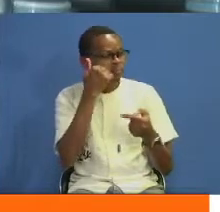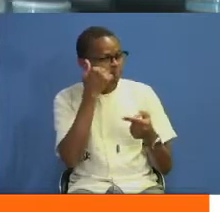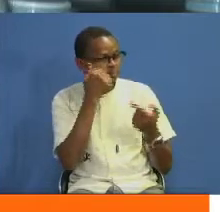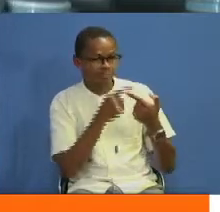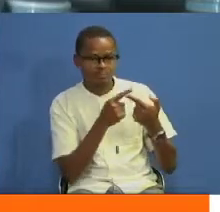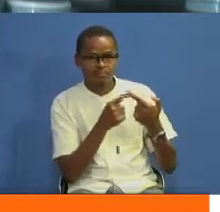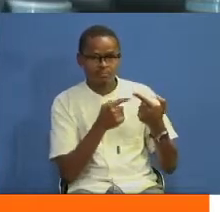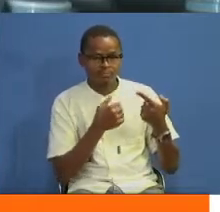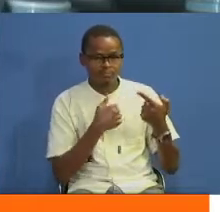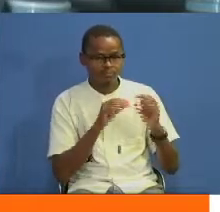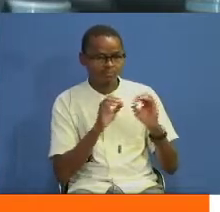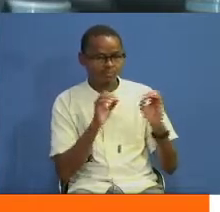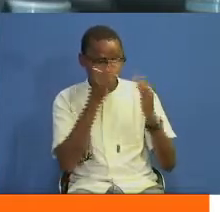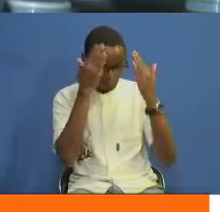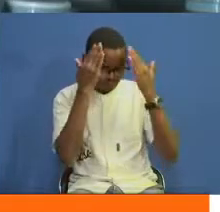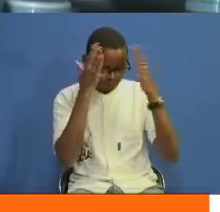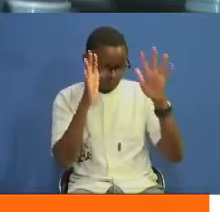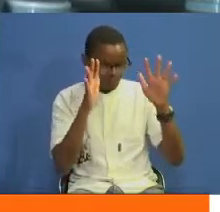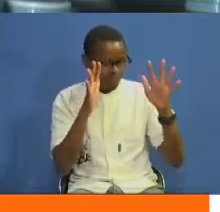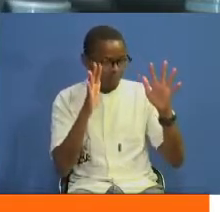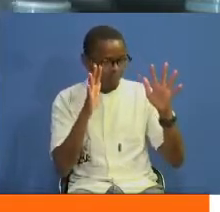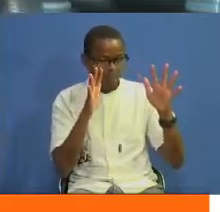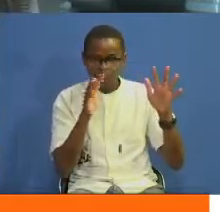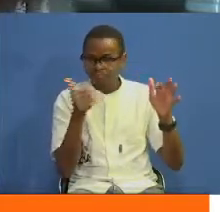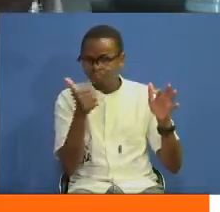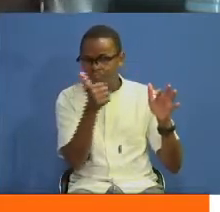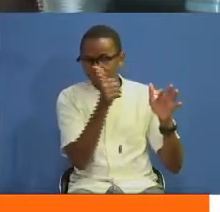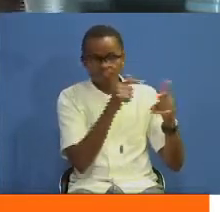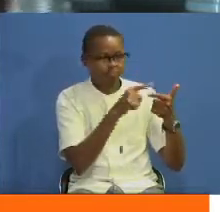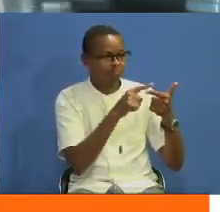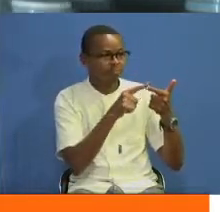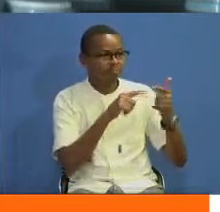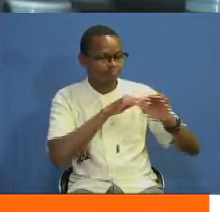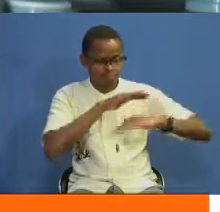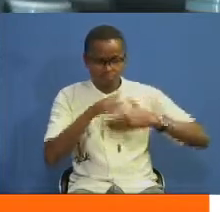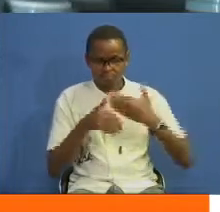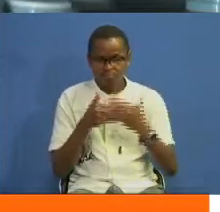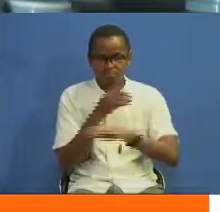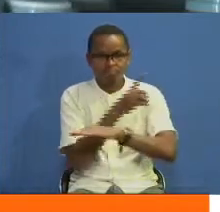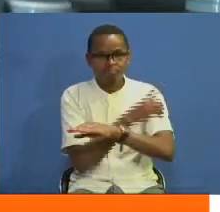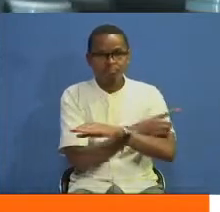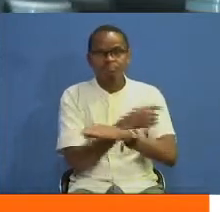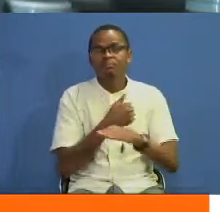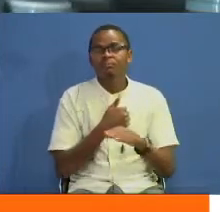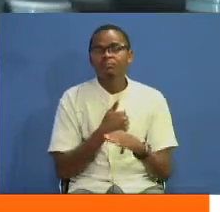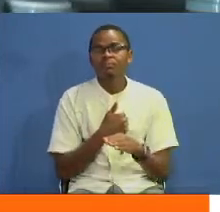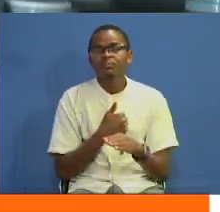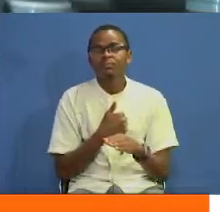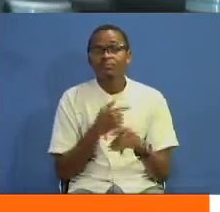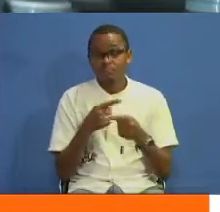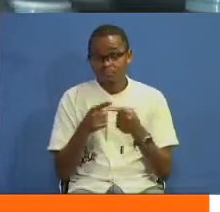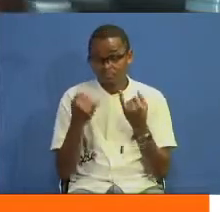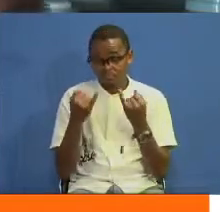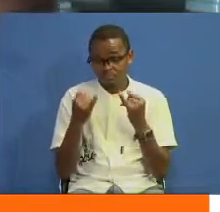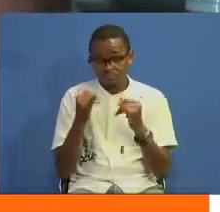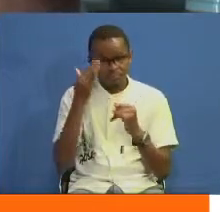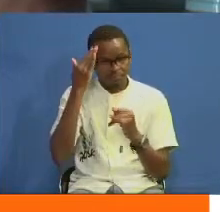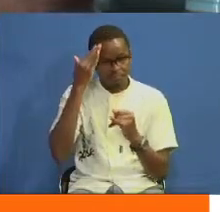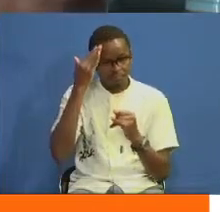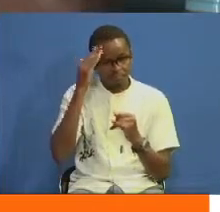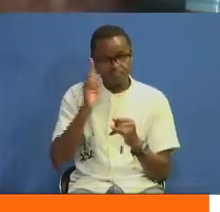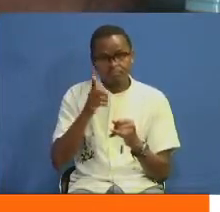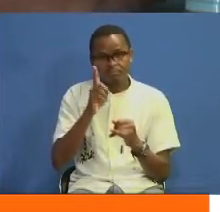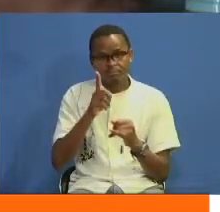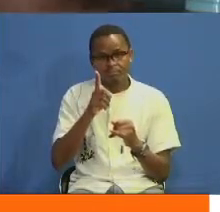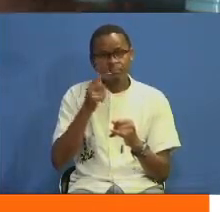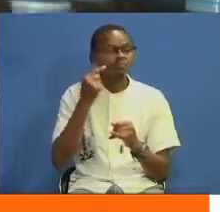Lakini tulikuwa hatufahamu, hatukujua chochote, lakini siku zote tumezungukwa na hilo. Na kwa vile tangu nimelijua duka hili,